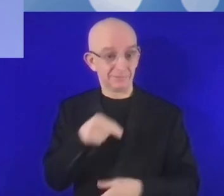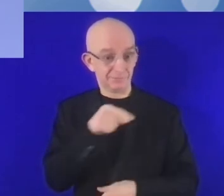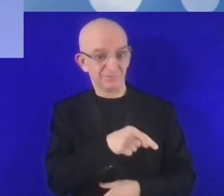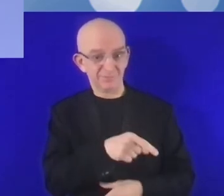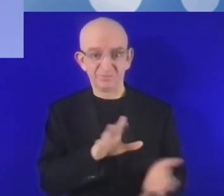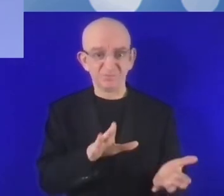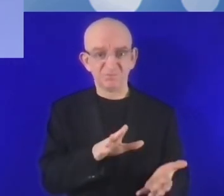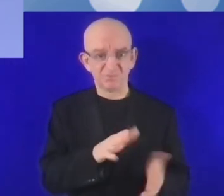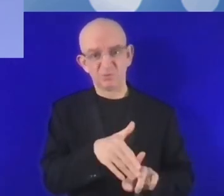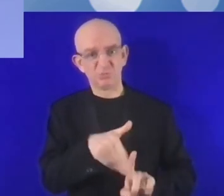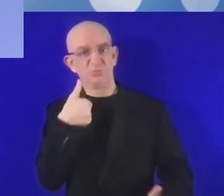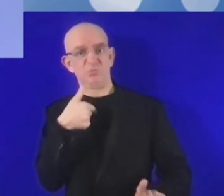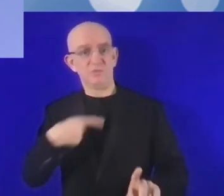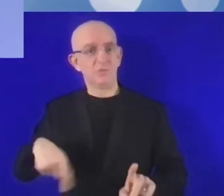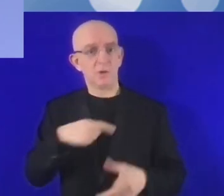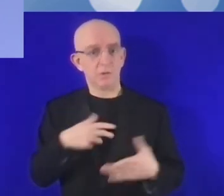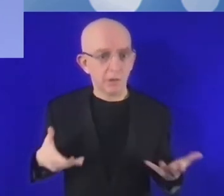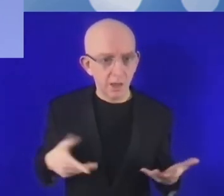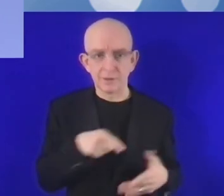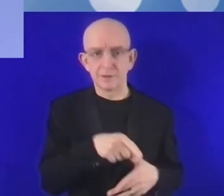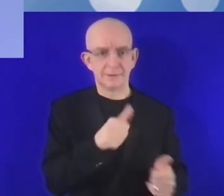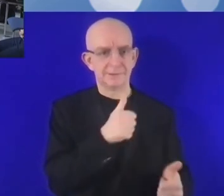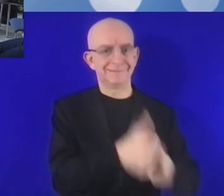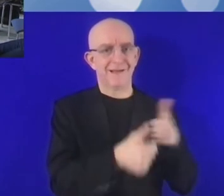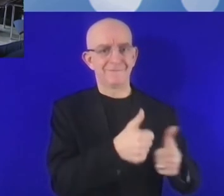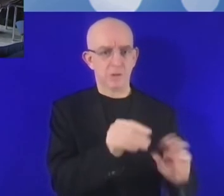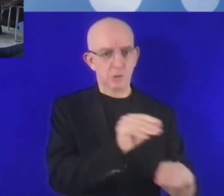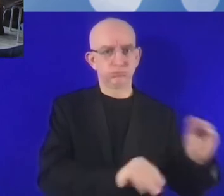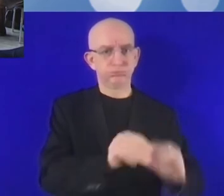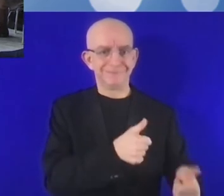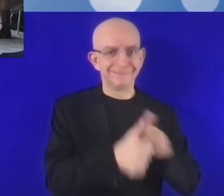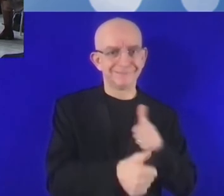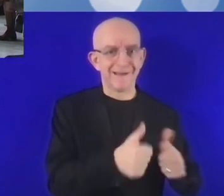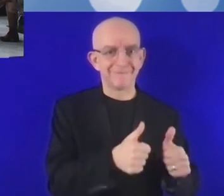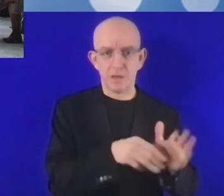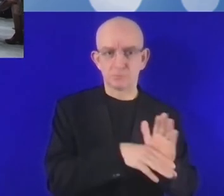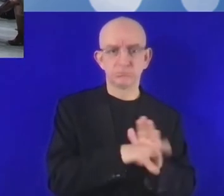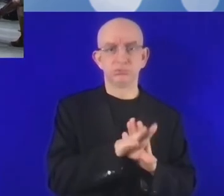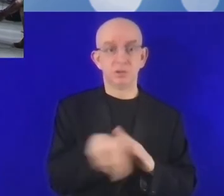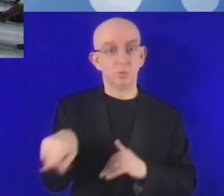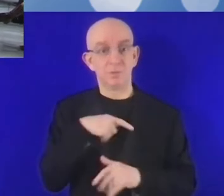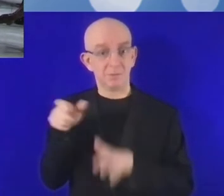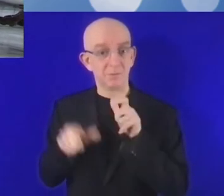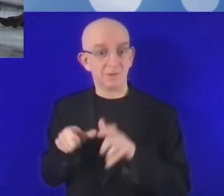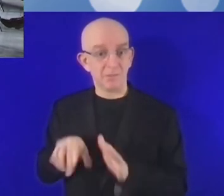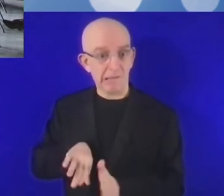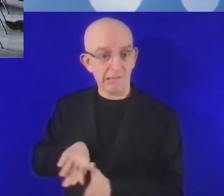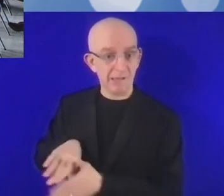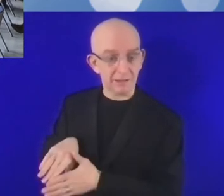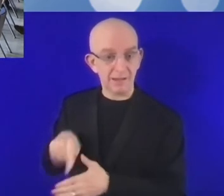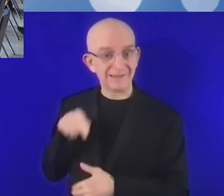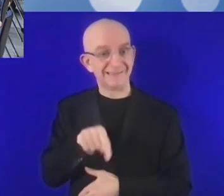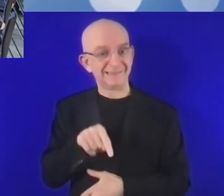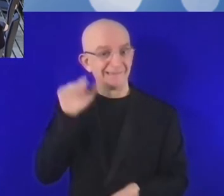Donc, si nous voyons que les gens deviennent de plus en plus semblables à des machines, et en même temps, la technologie se développe de plus en plus,